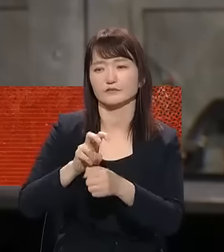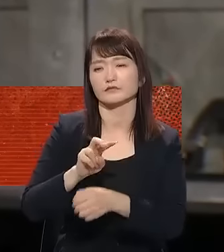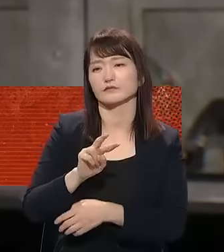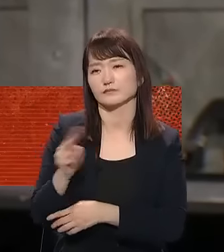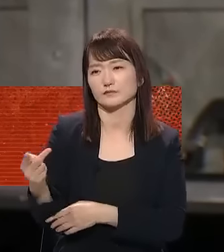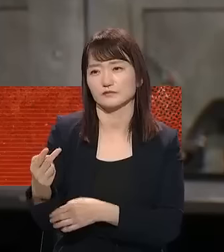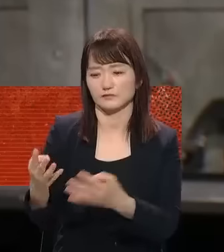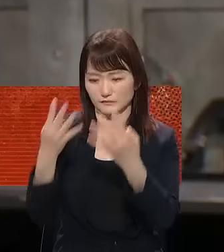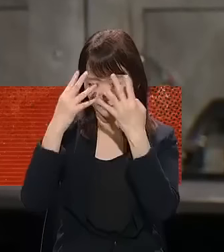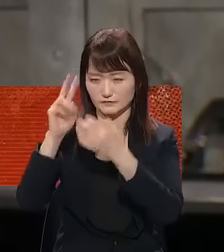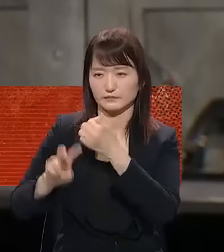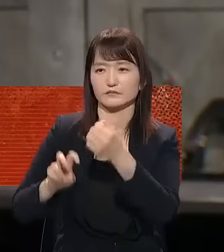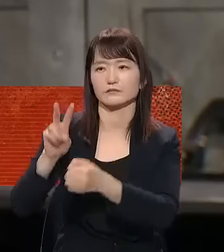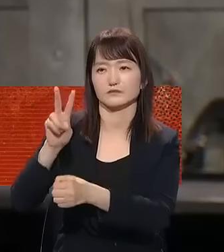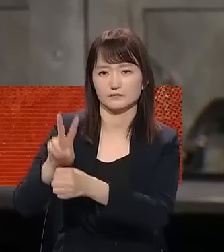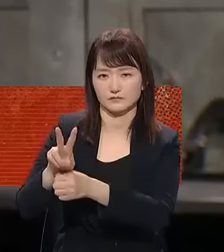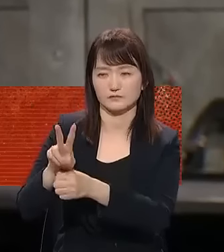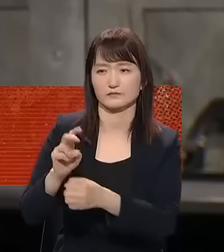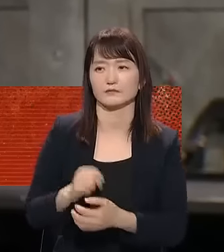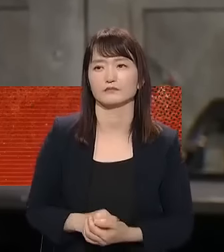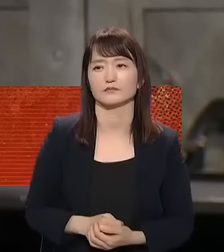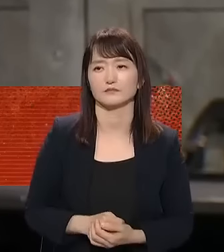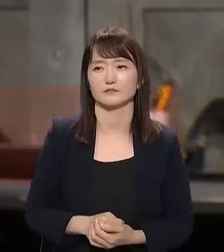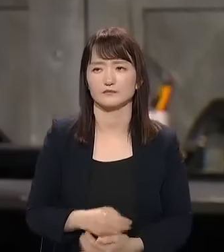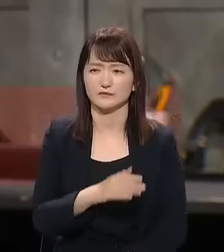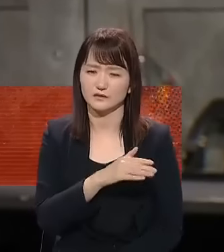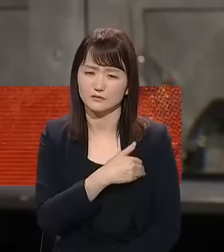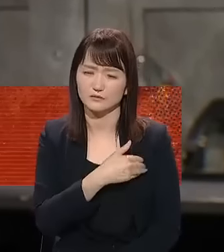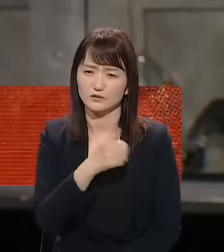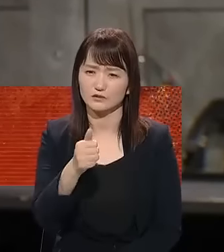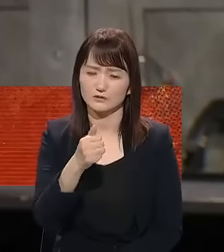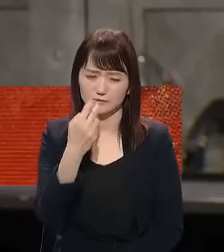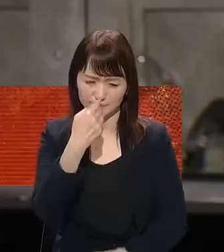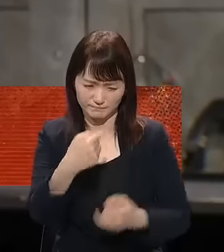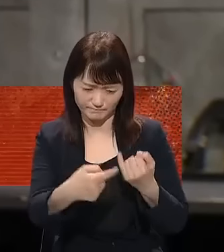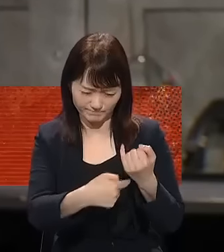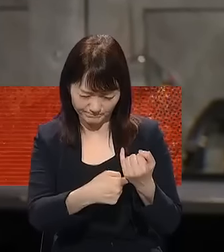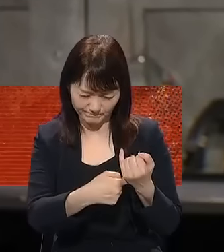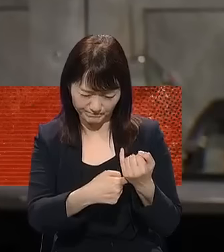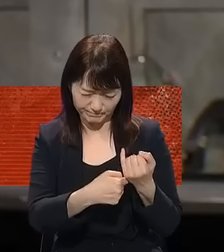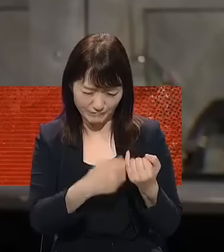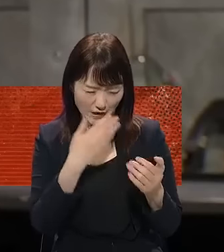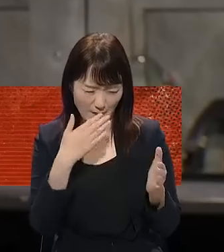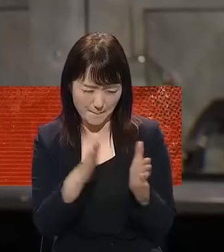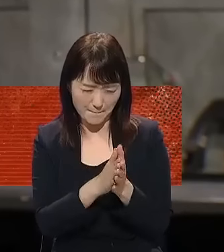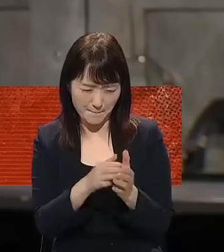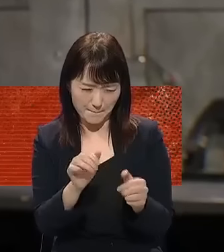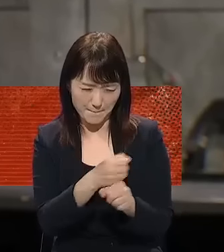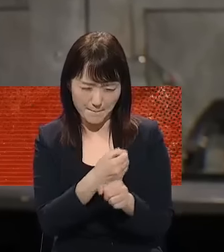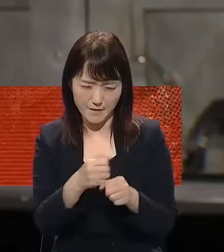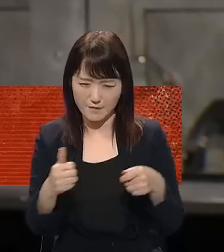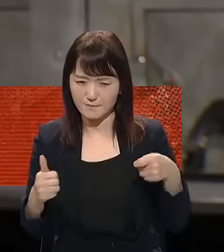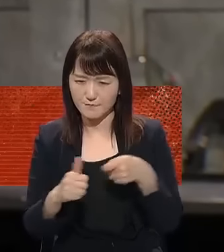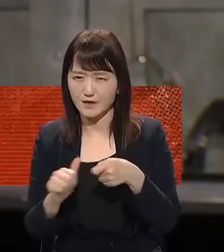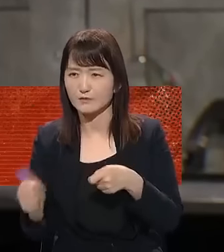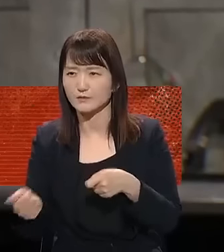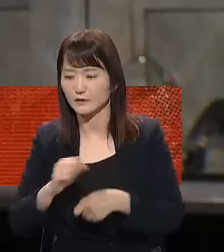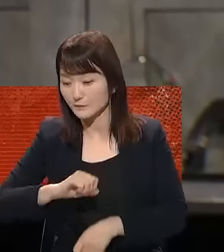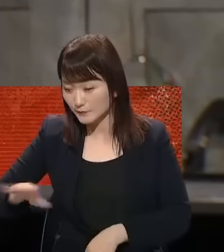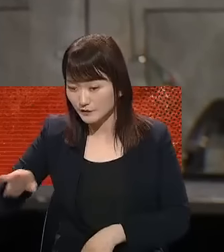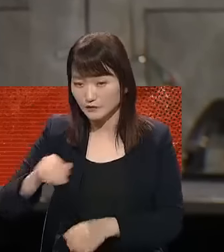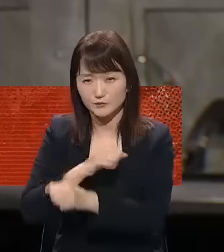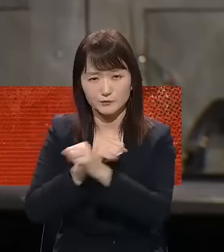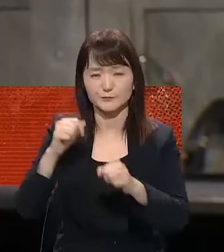22년 특히 그 부분을 봐요 불륜 사실 추궁 당하니까 공모에서 살해한 것이다 시신 유기하고 이런 부분들은 용서할 수